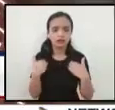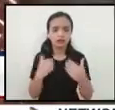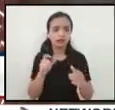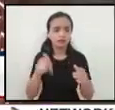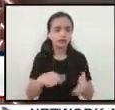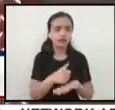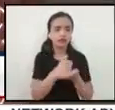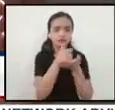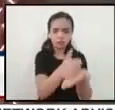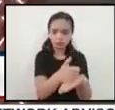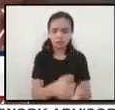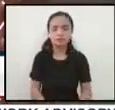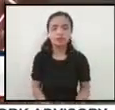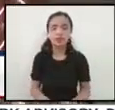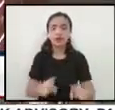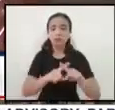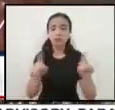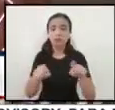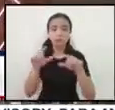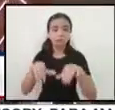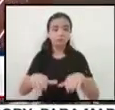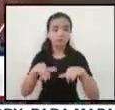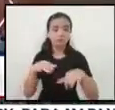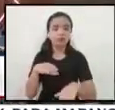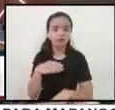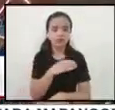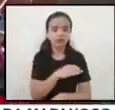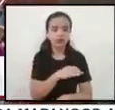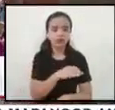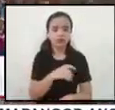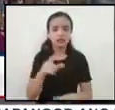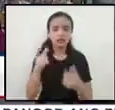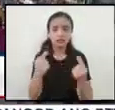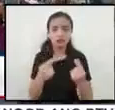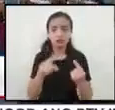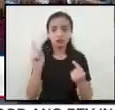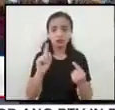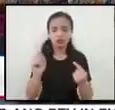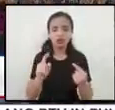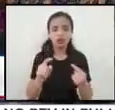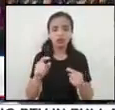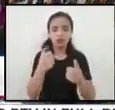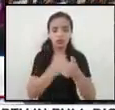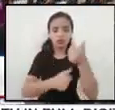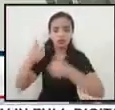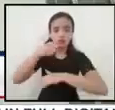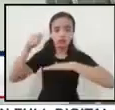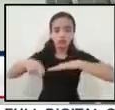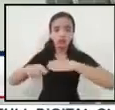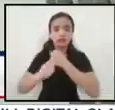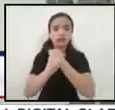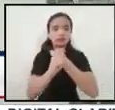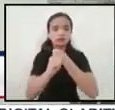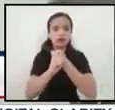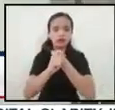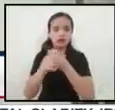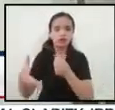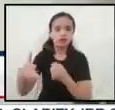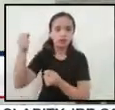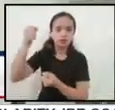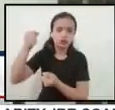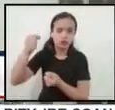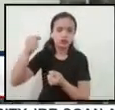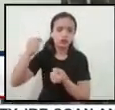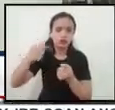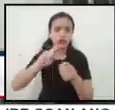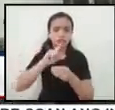Pero habang nasa kamera si Mamba, bigla namang naglabas ang Korte Suprema ng Temporary Restraining Order laban sa contempt